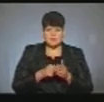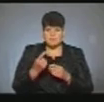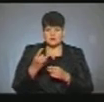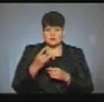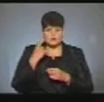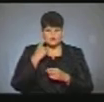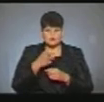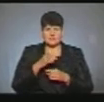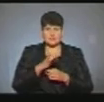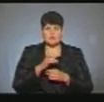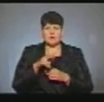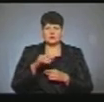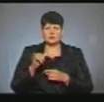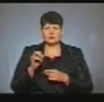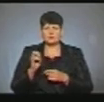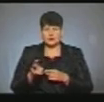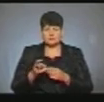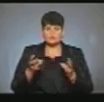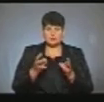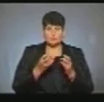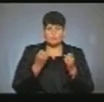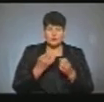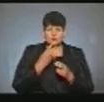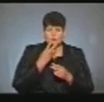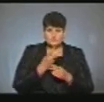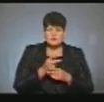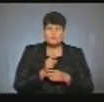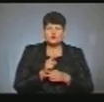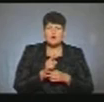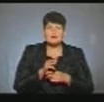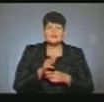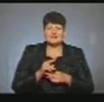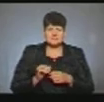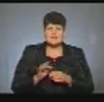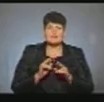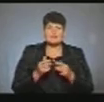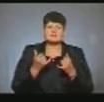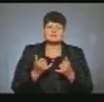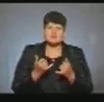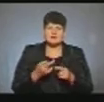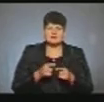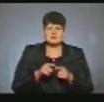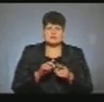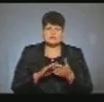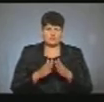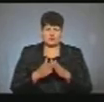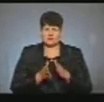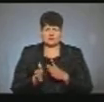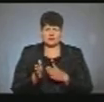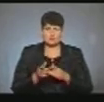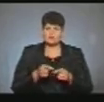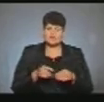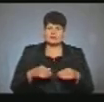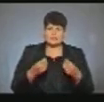від Сергія Лупака. Потрібно просто подивитись в нормативці, як зараз з цієї ситуації виходити, і тоді дати